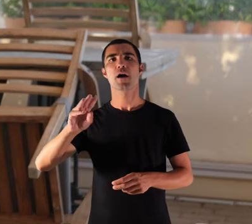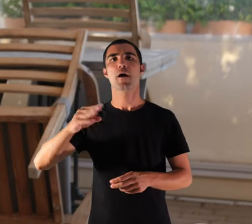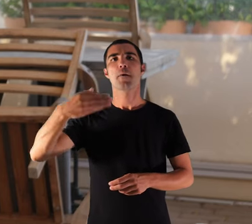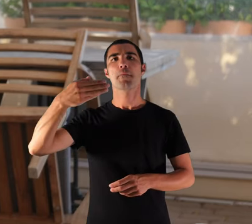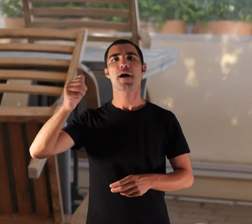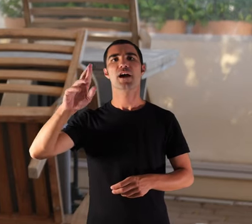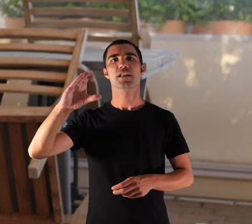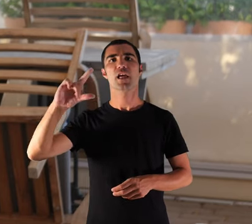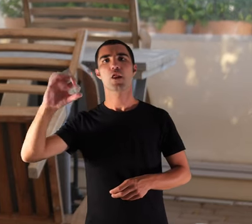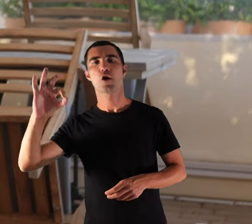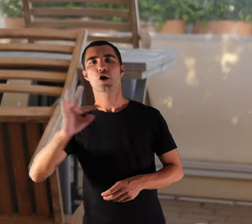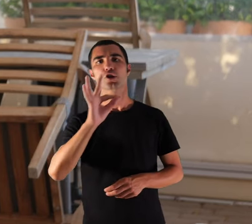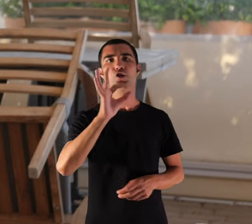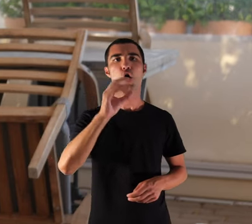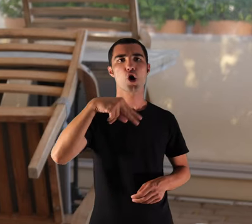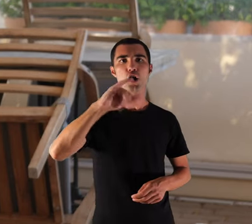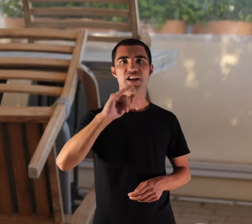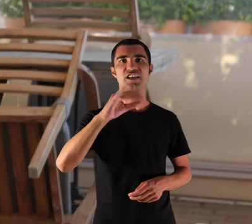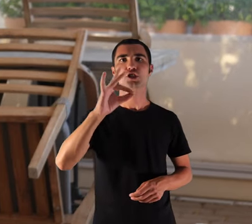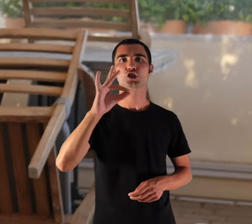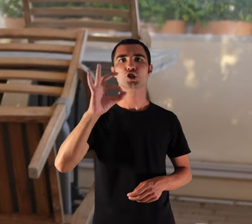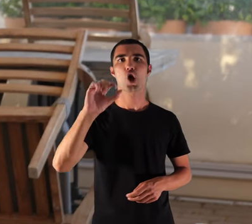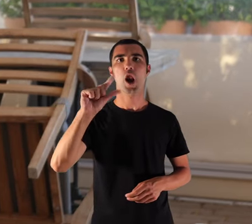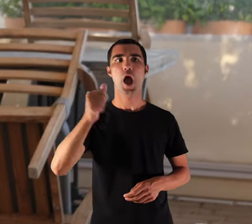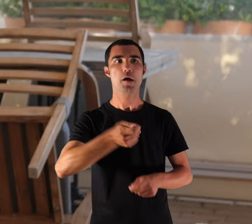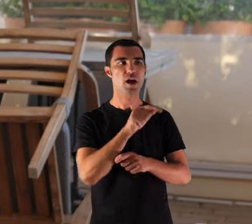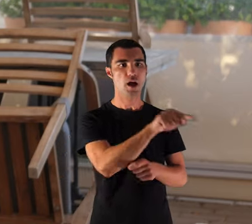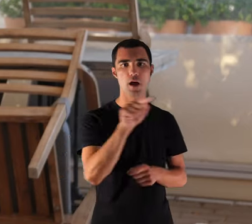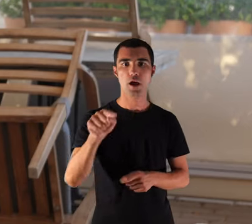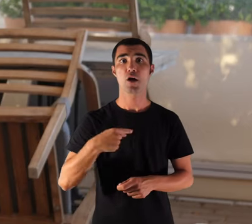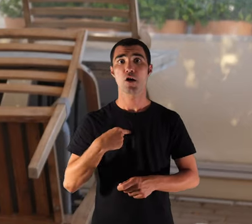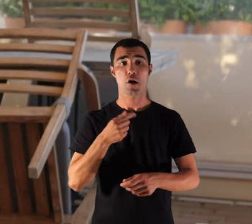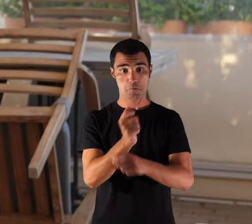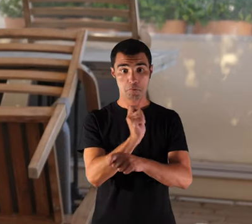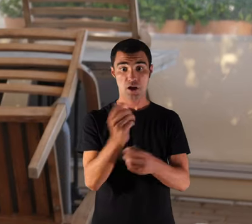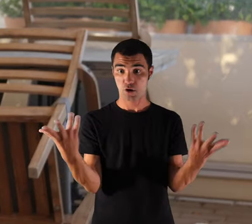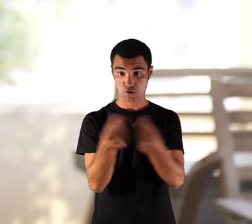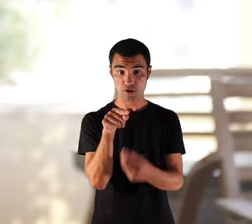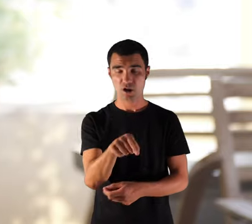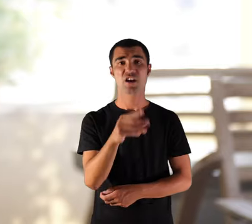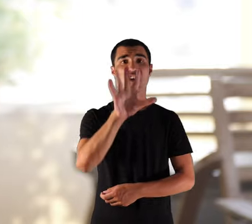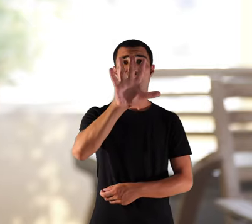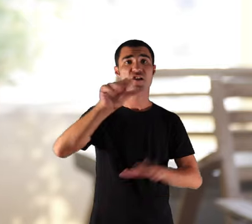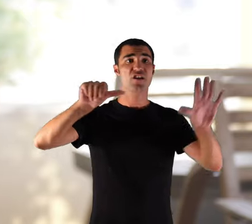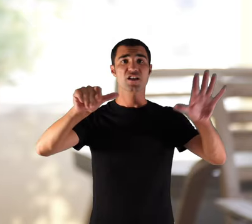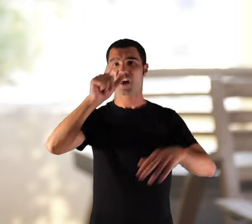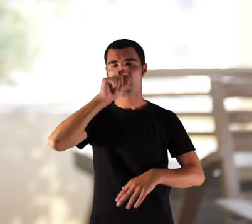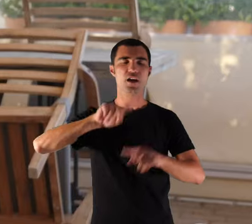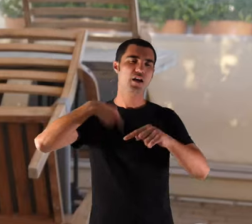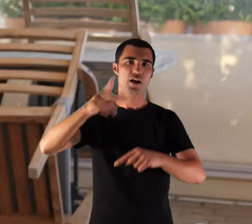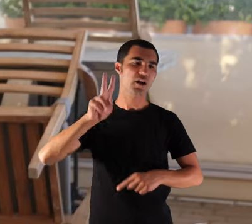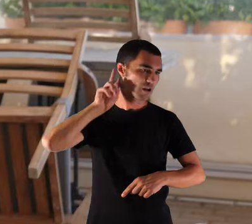Toni Salat. Pescava amb aquests tres. I vaig pescar de més 5 o 6 anys amb ells. Després me vaig